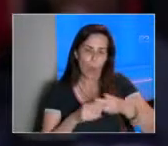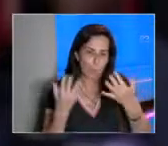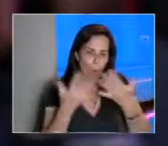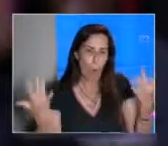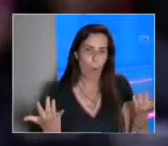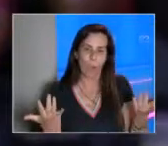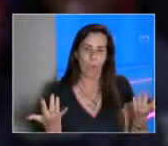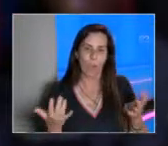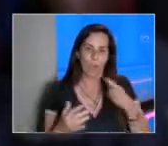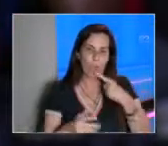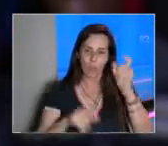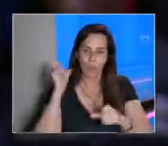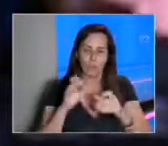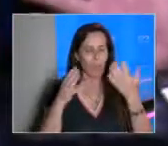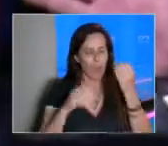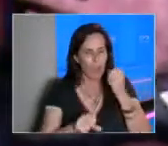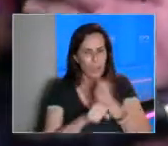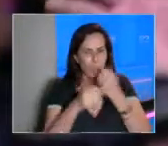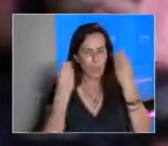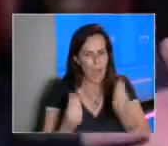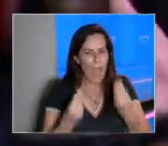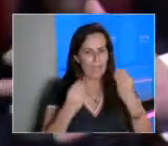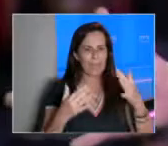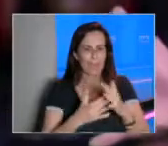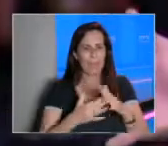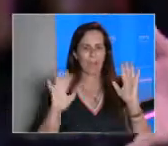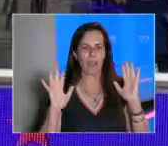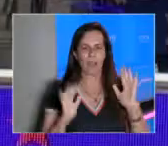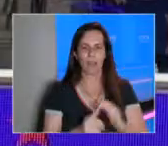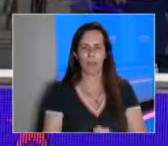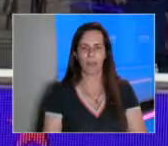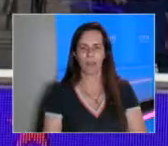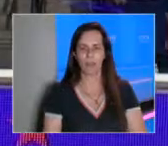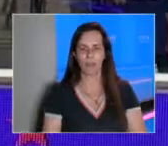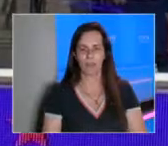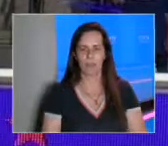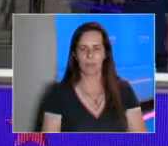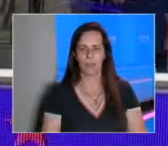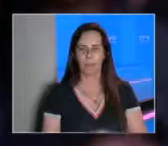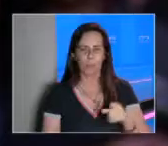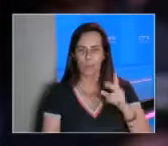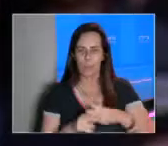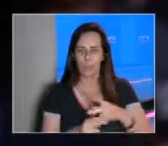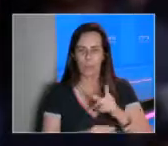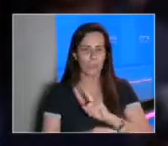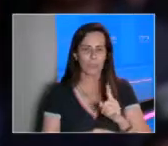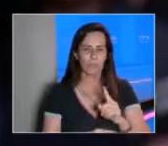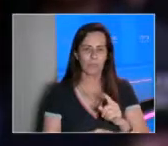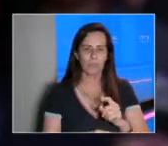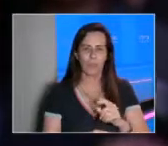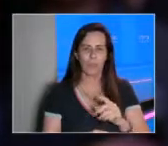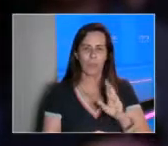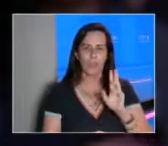cases. So I said to my people, slow the testing down, please. By the way, it's a disease,